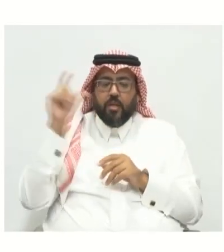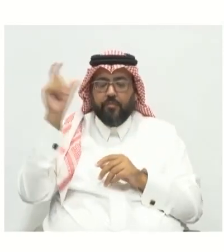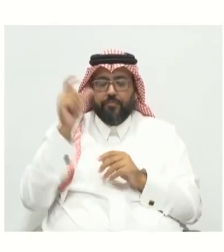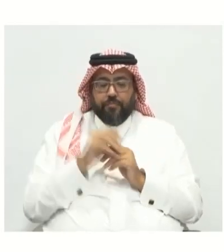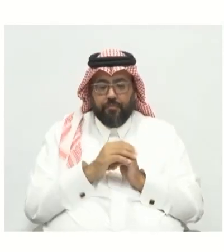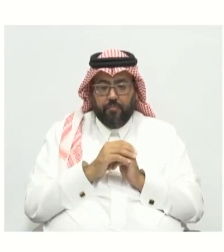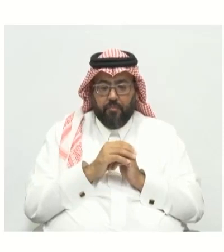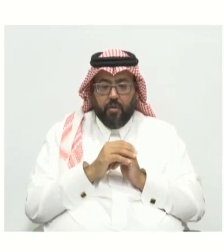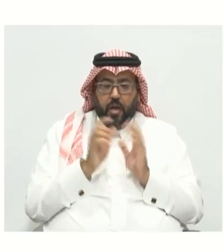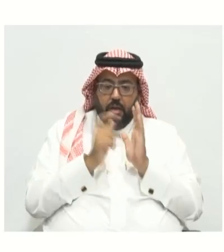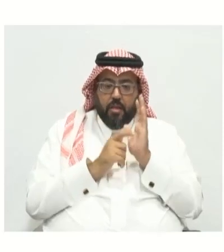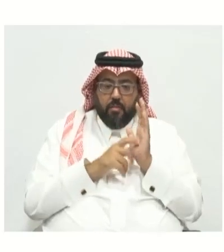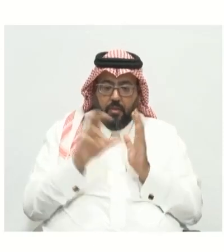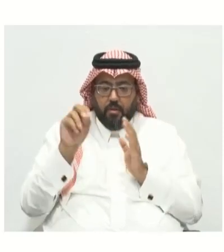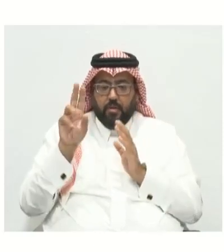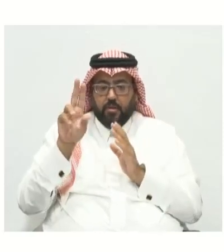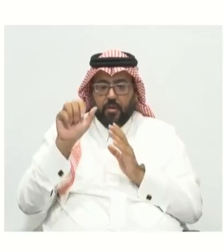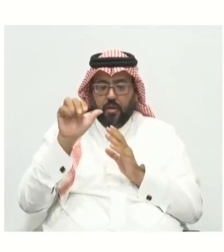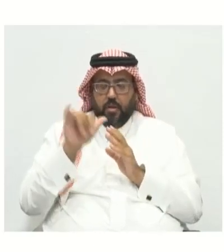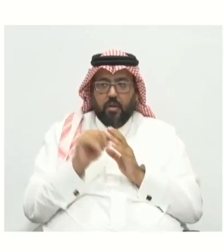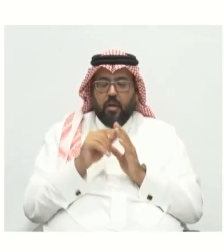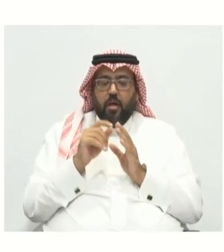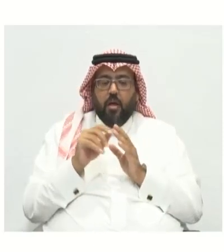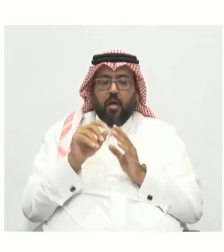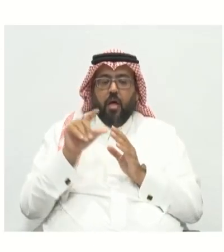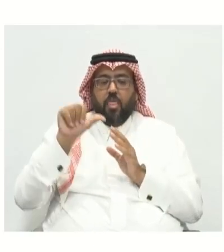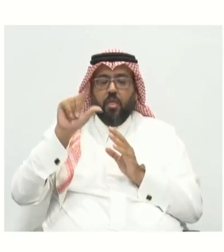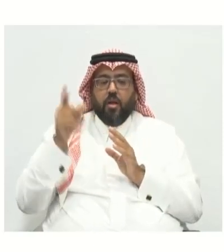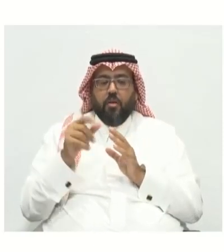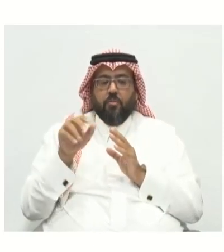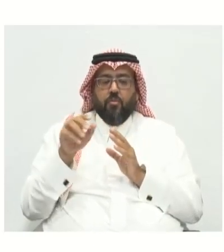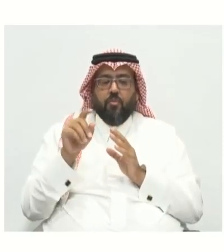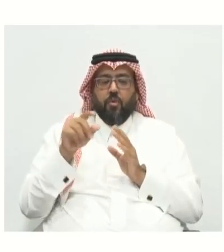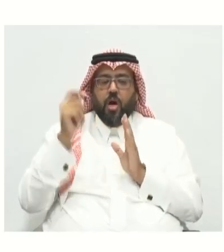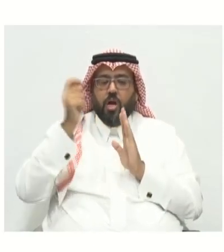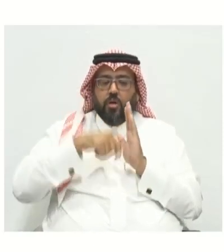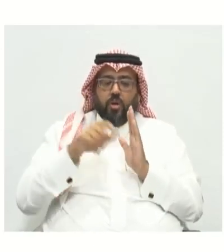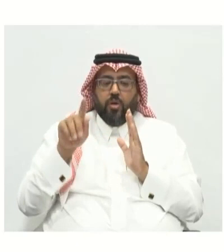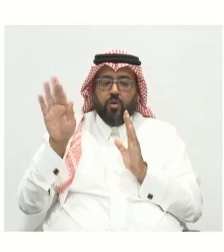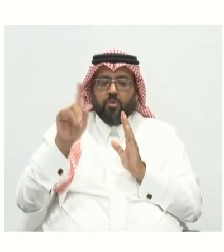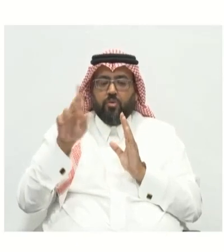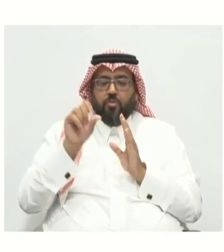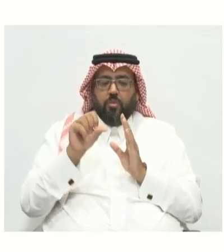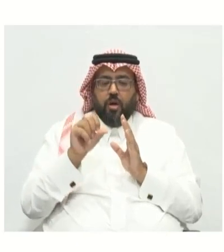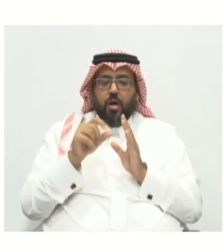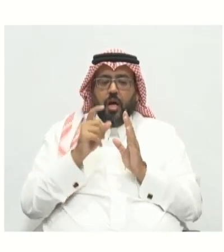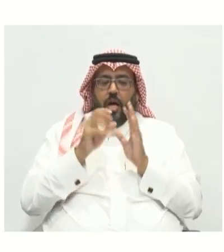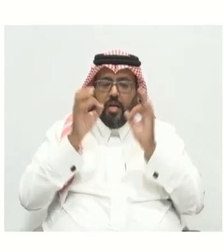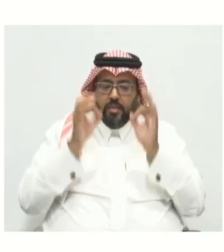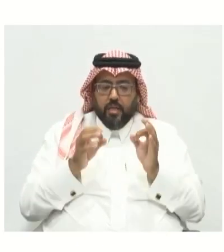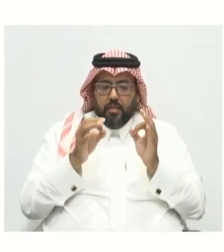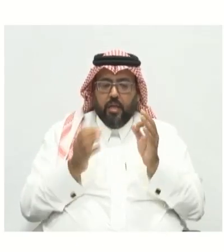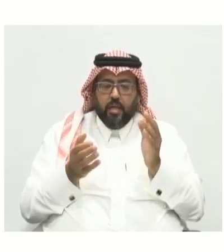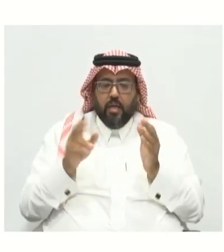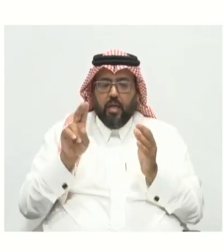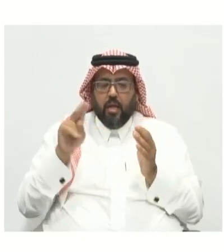مما جاء في النظام الاقتصادي ان الدوله تفرض الضرائب والرسوم عند الحاجه وعلى اساس من العدل ولا يجوز فرضها